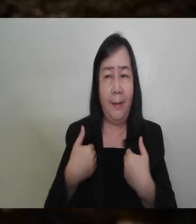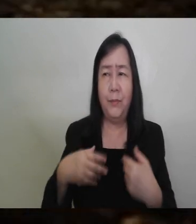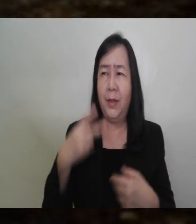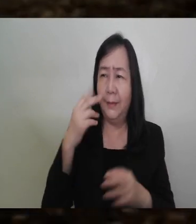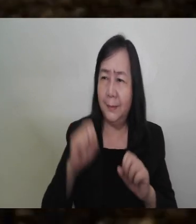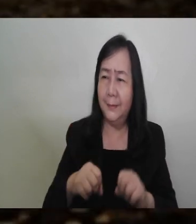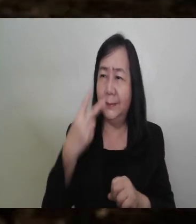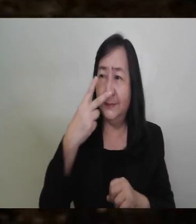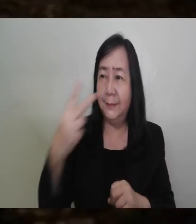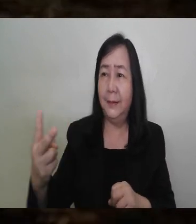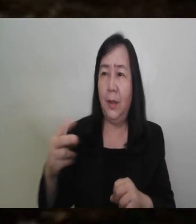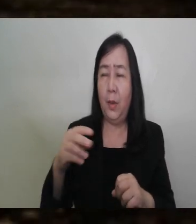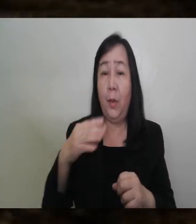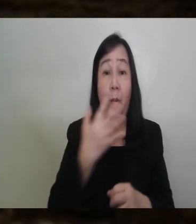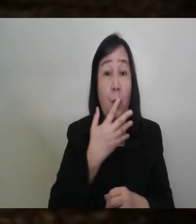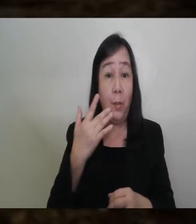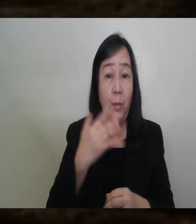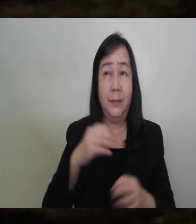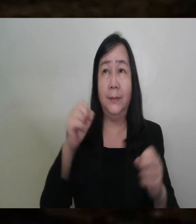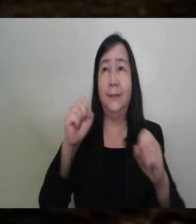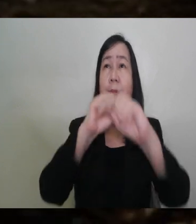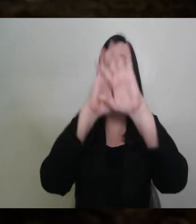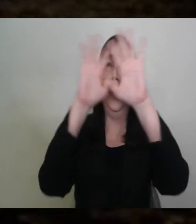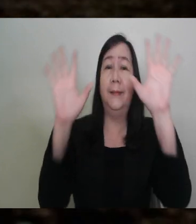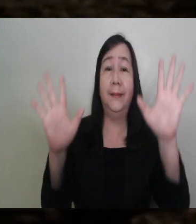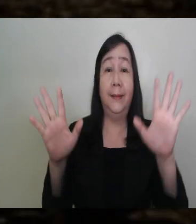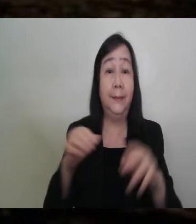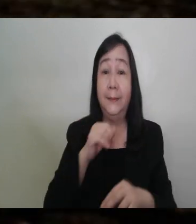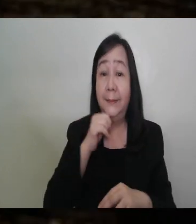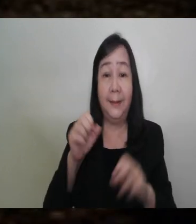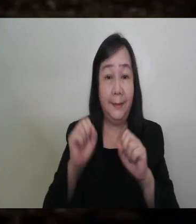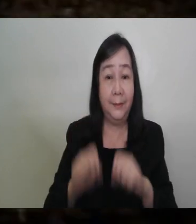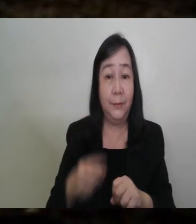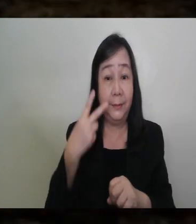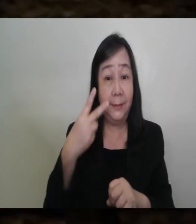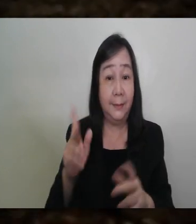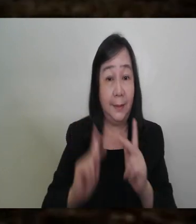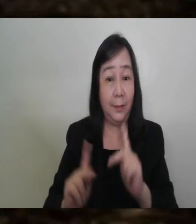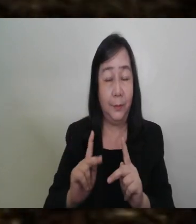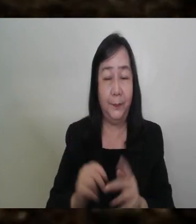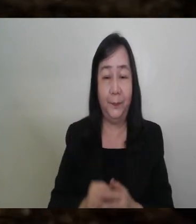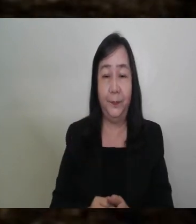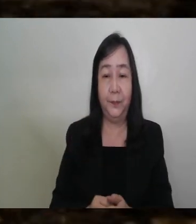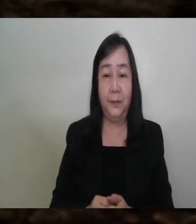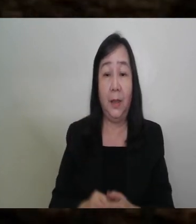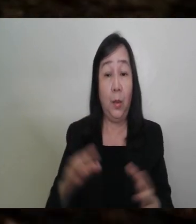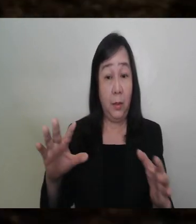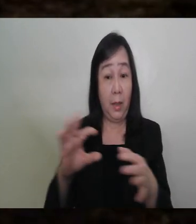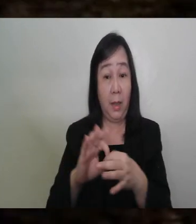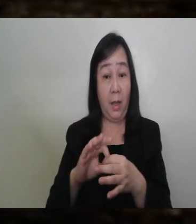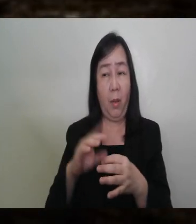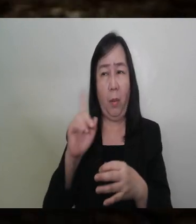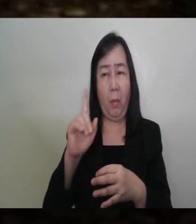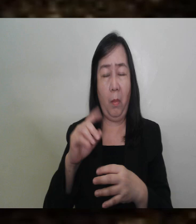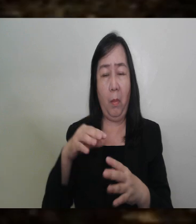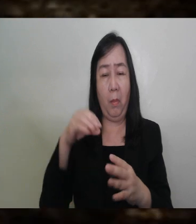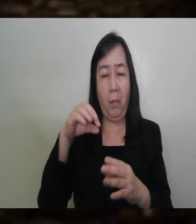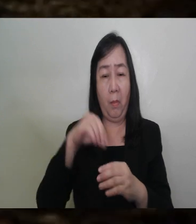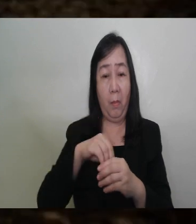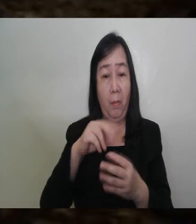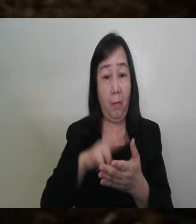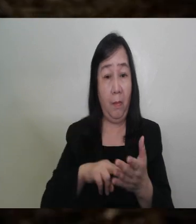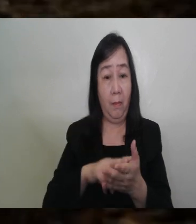ng mga kulay at liwanag na hindi kayang makita ng tao. Ang kaugnayan nito sa ating mga pagbasa